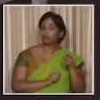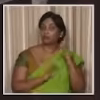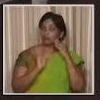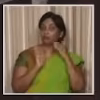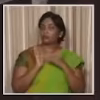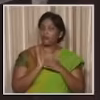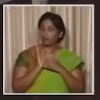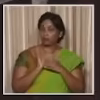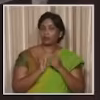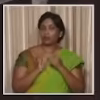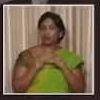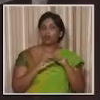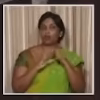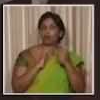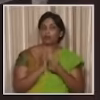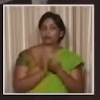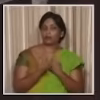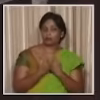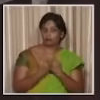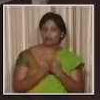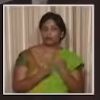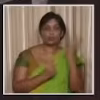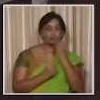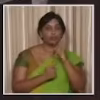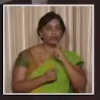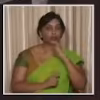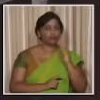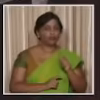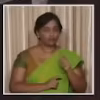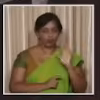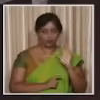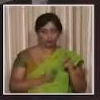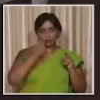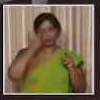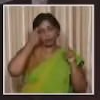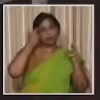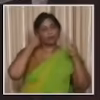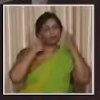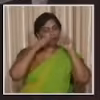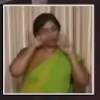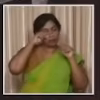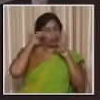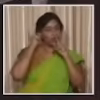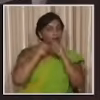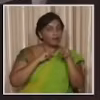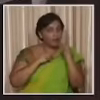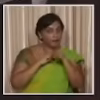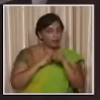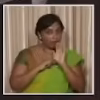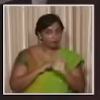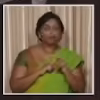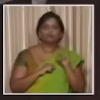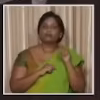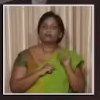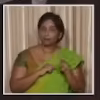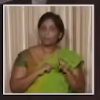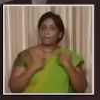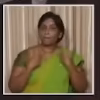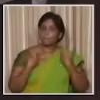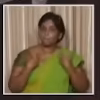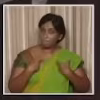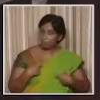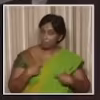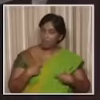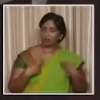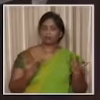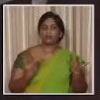pilibanda vegan ne vimasumat tino, Triputgala Vinisuru Madulak tino, enisa veradi karanang, eka Mahinda Rajapaksa mahathaya